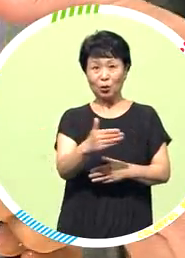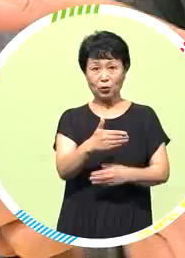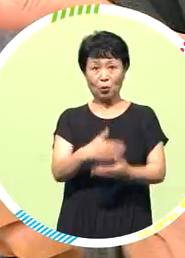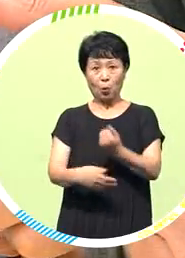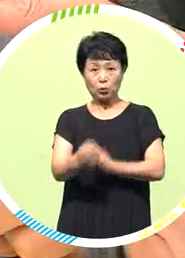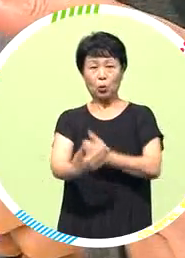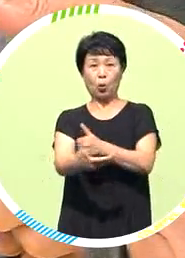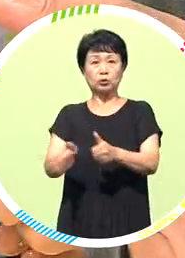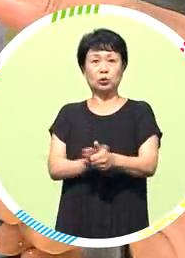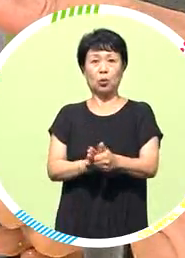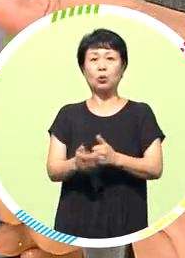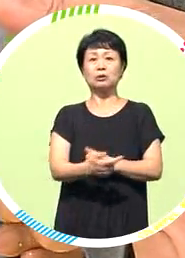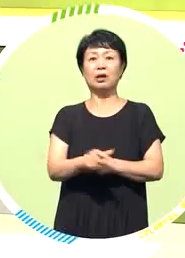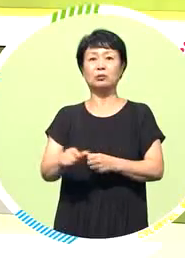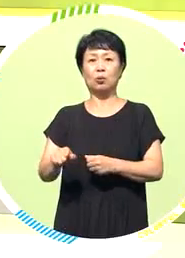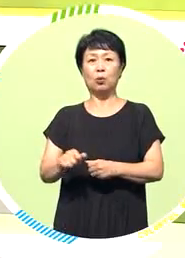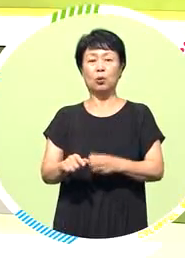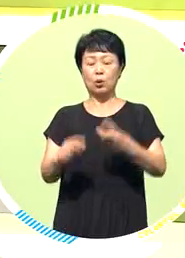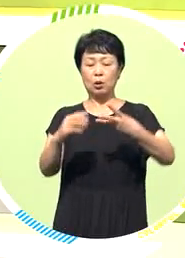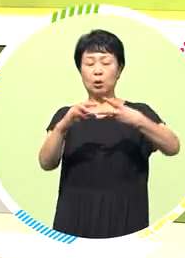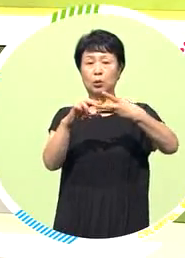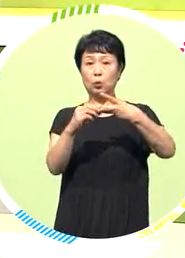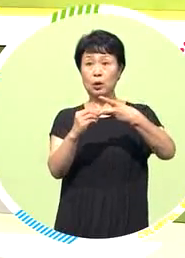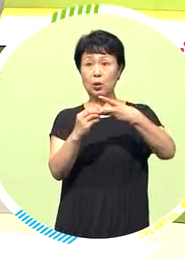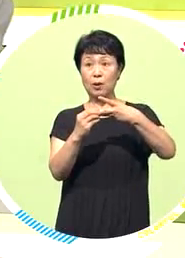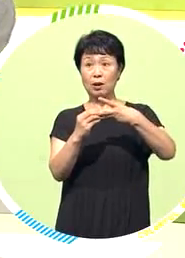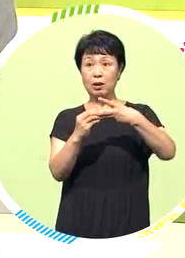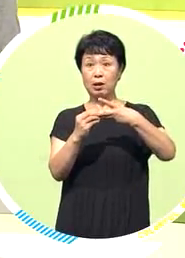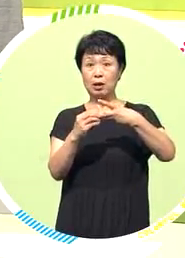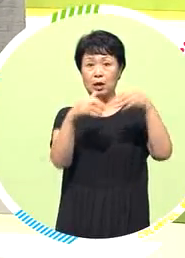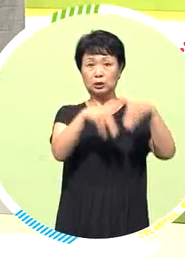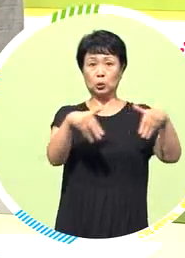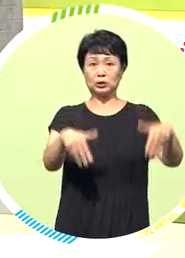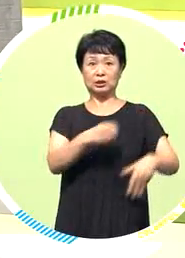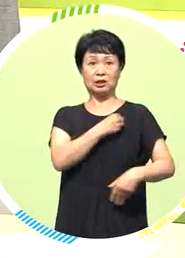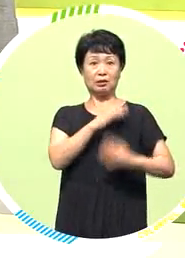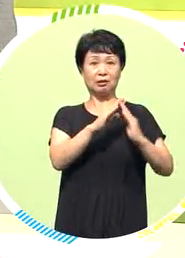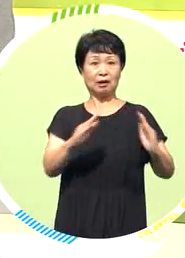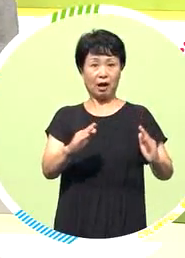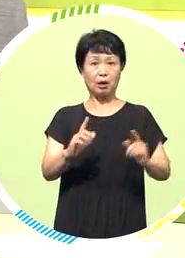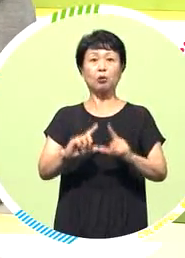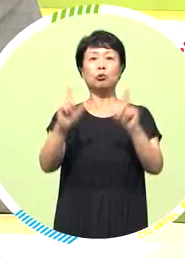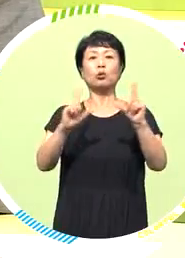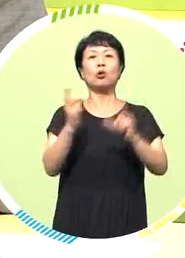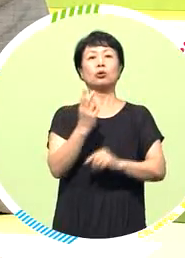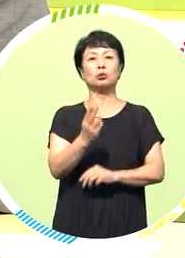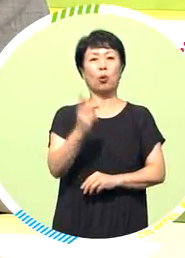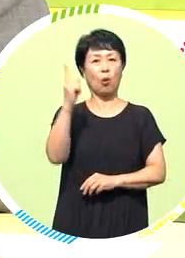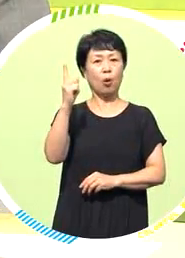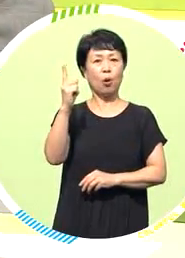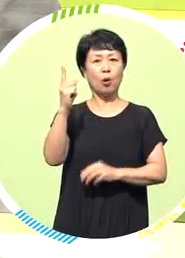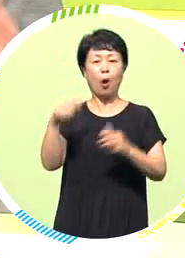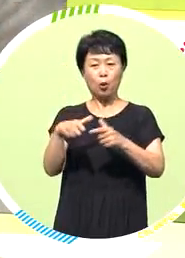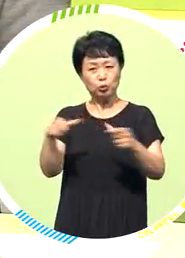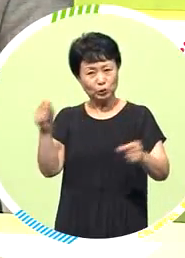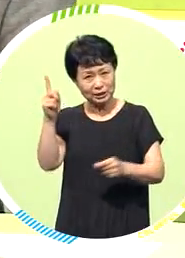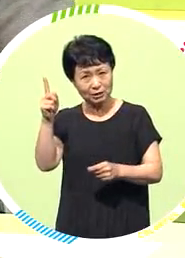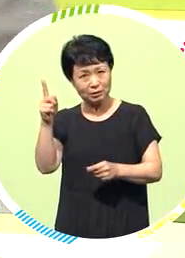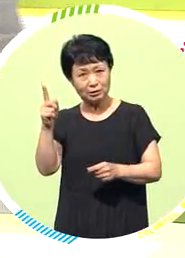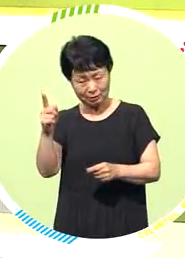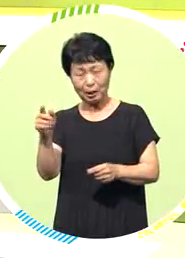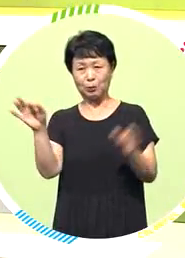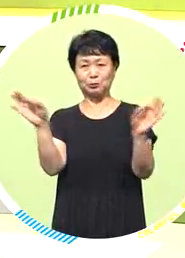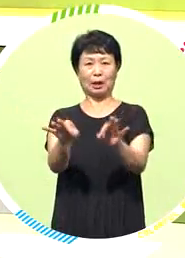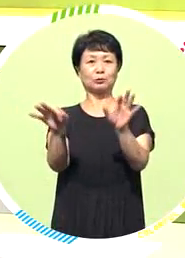保証、こういった問題はこれは組織委員会が負担するか、東京都が負担するか、国が負担する